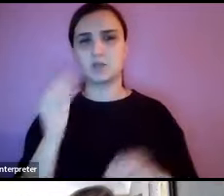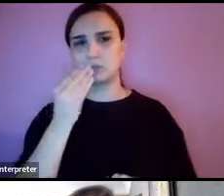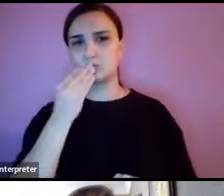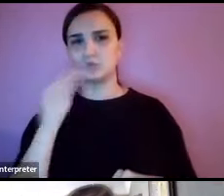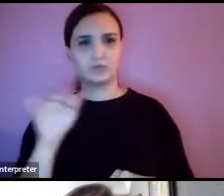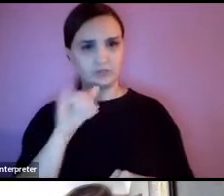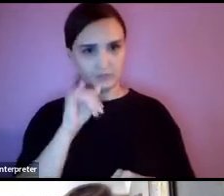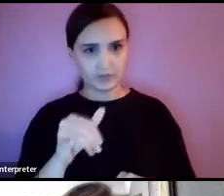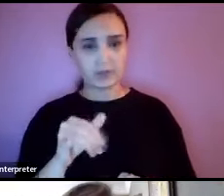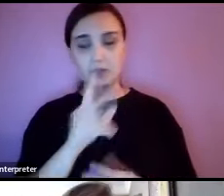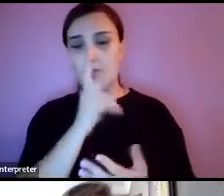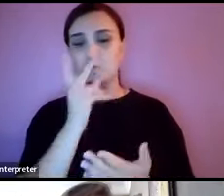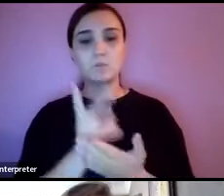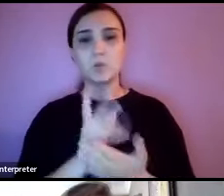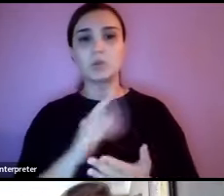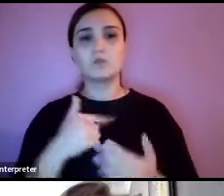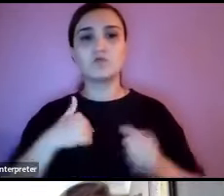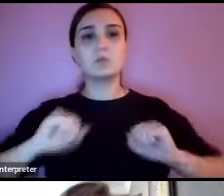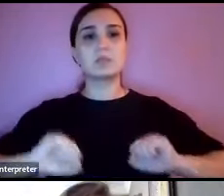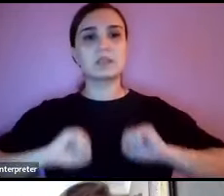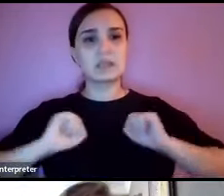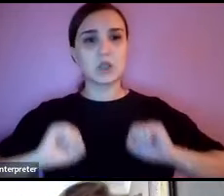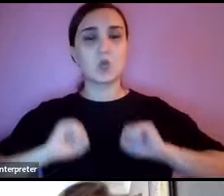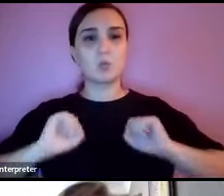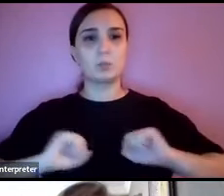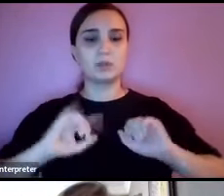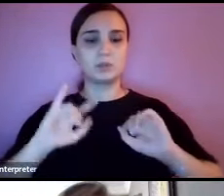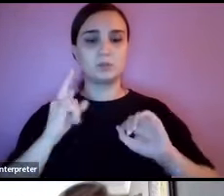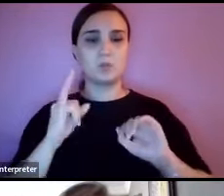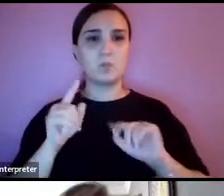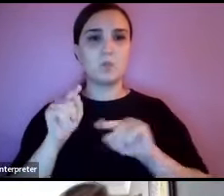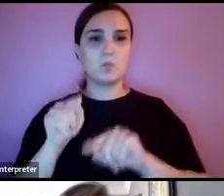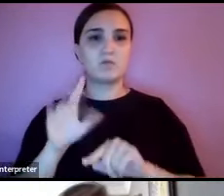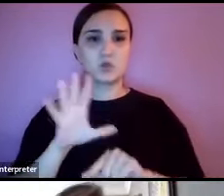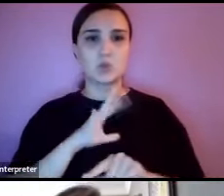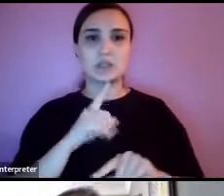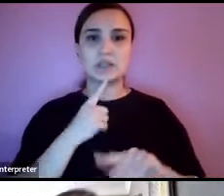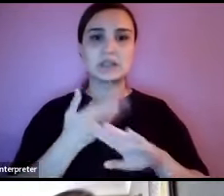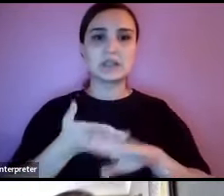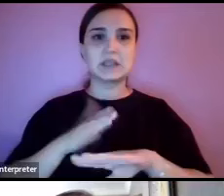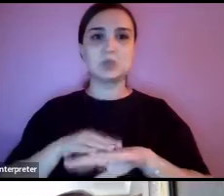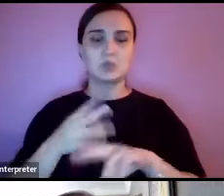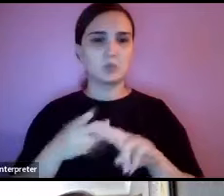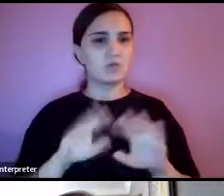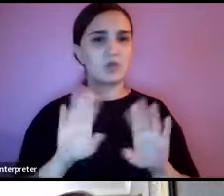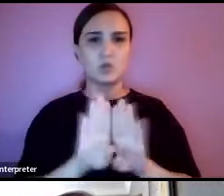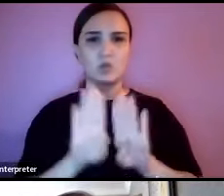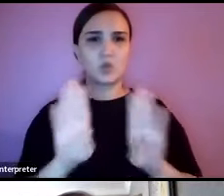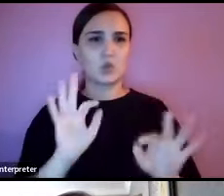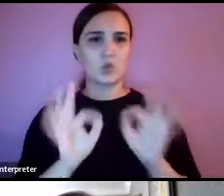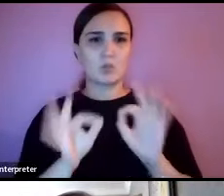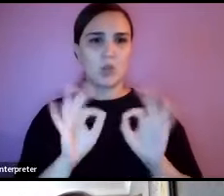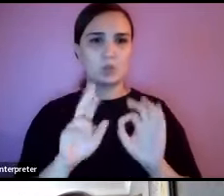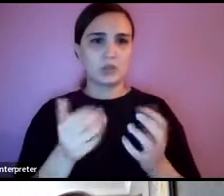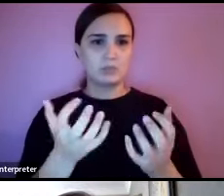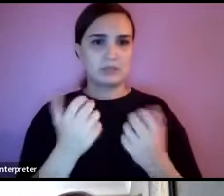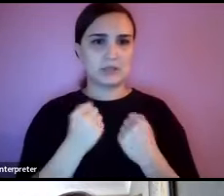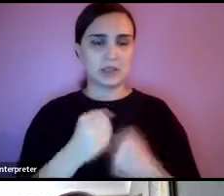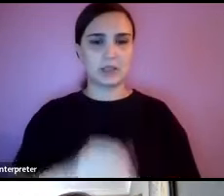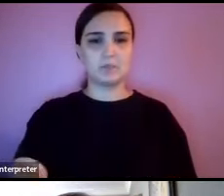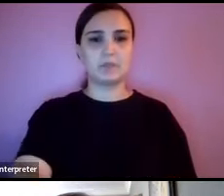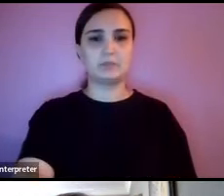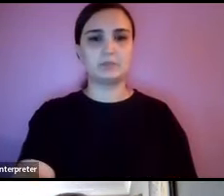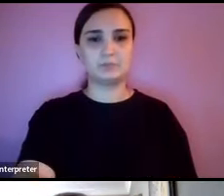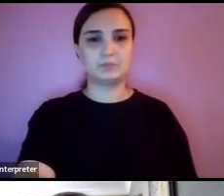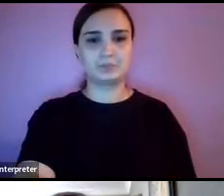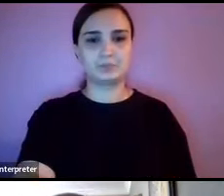და მიუხედავად ჩვენი ცდილობებისა, ბავშვს მაინც ჰქონდეს სირთულეები და ეს არის ნორმალური მისაღები და